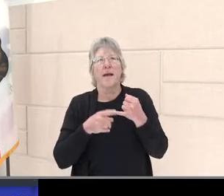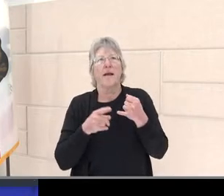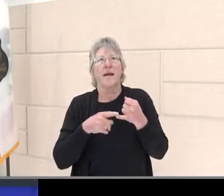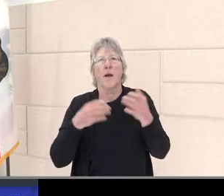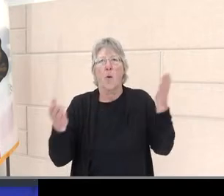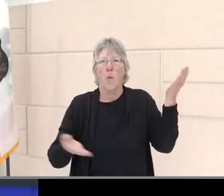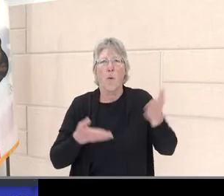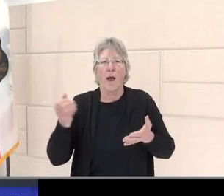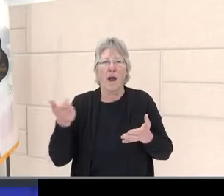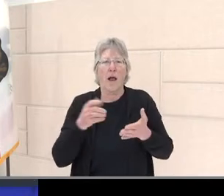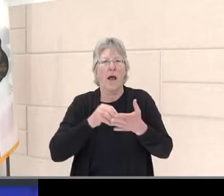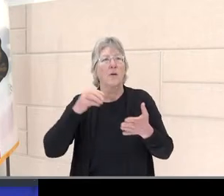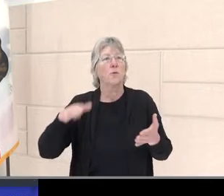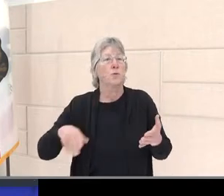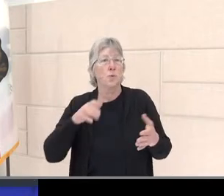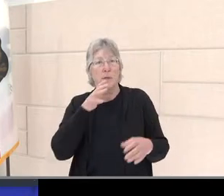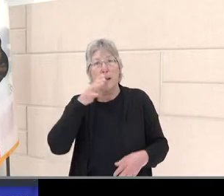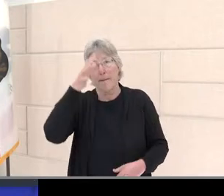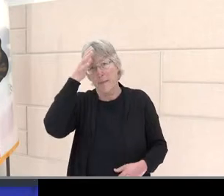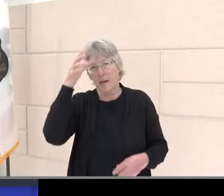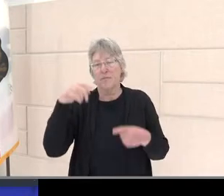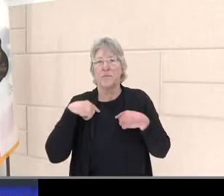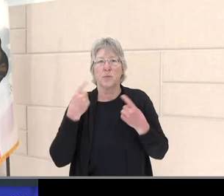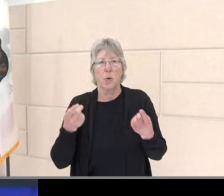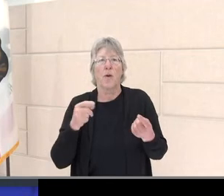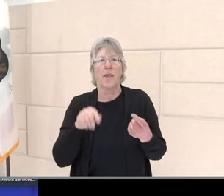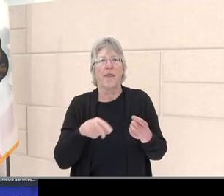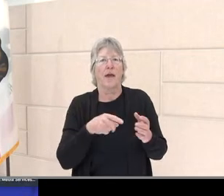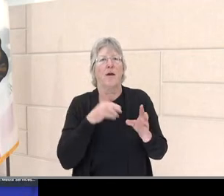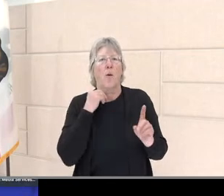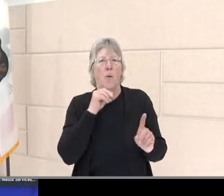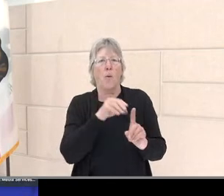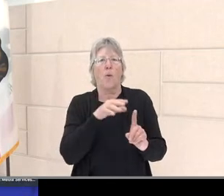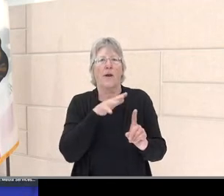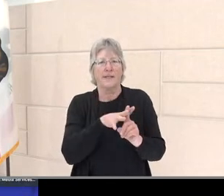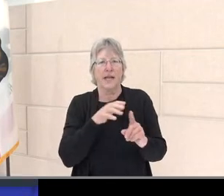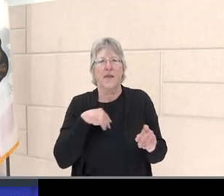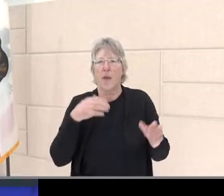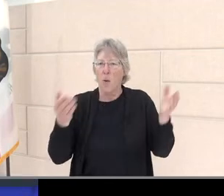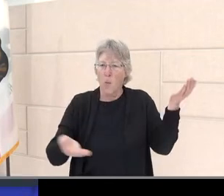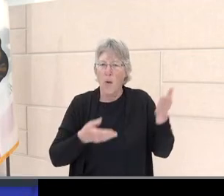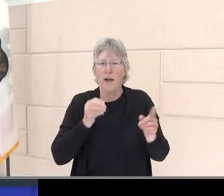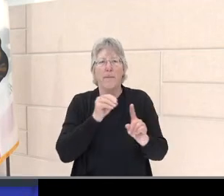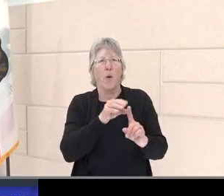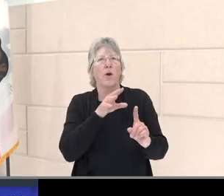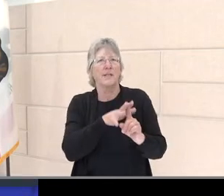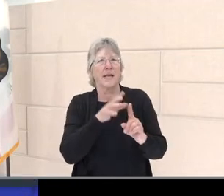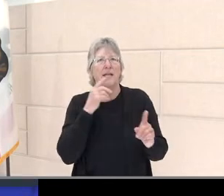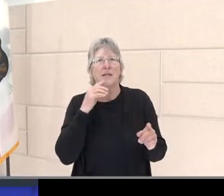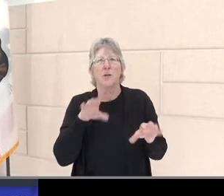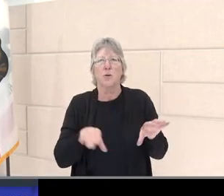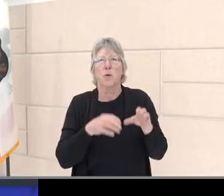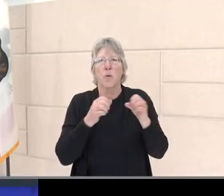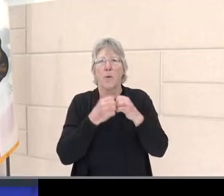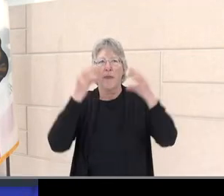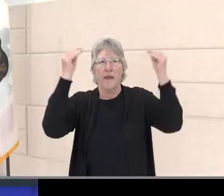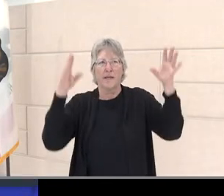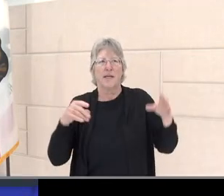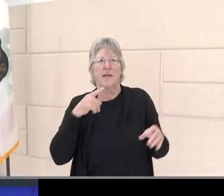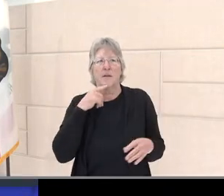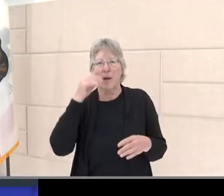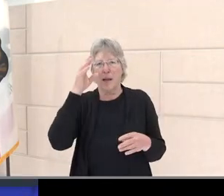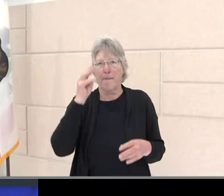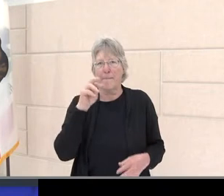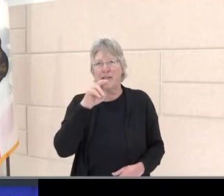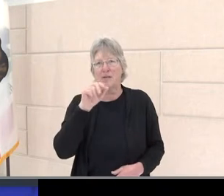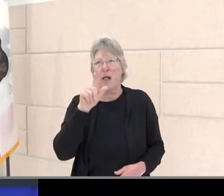យសាលារៀន EPHS ហ្នឹងក៏បានស្វាគមន៍សិស្សថ្នាក់កម្រិតទាបហ្នឹងចូលរៀនផងដែរហើយ